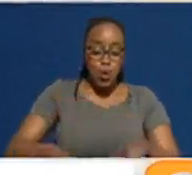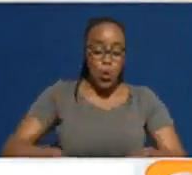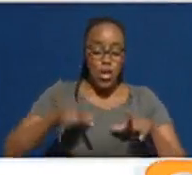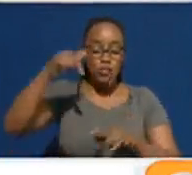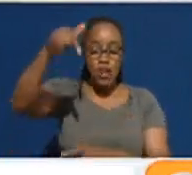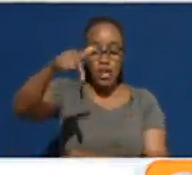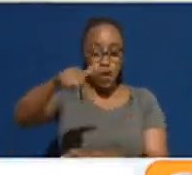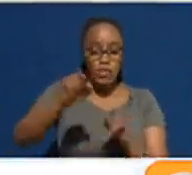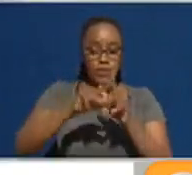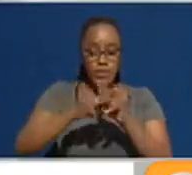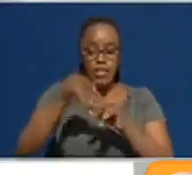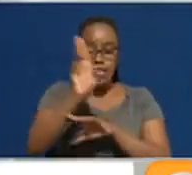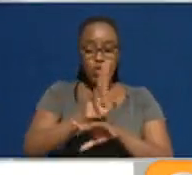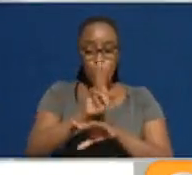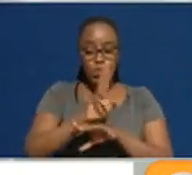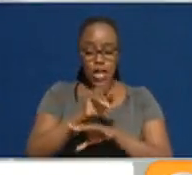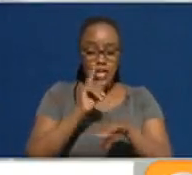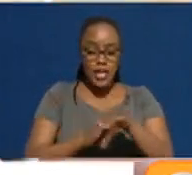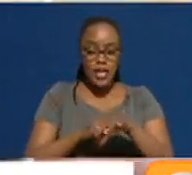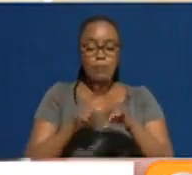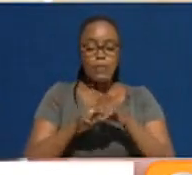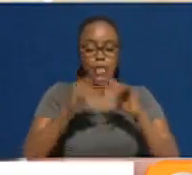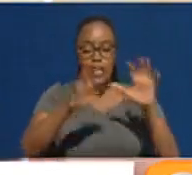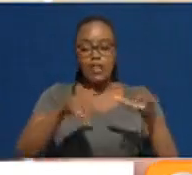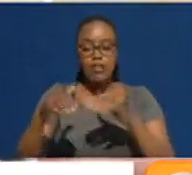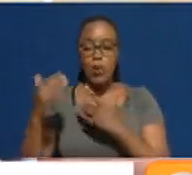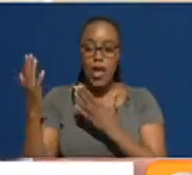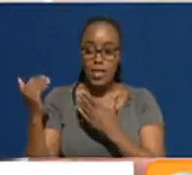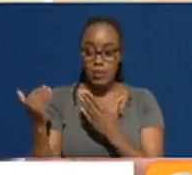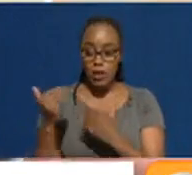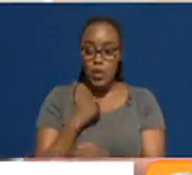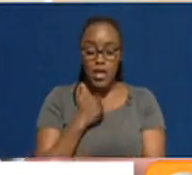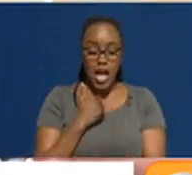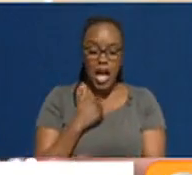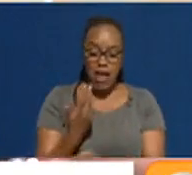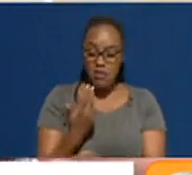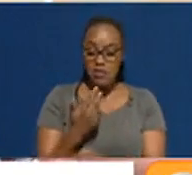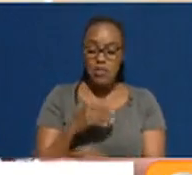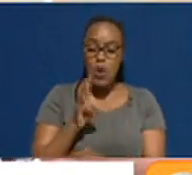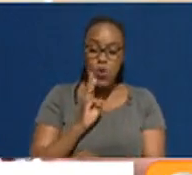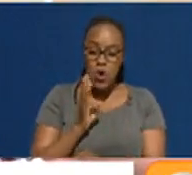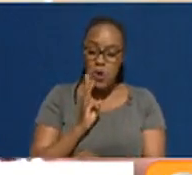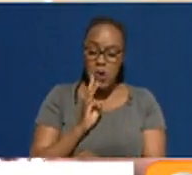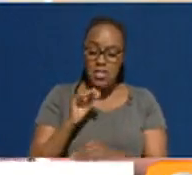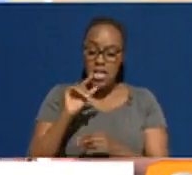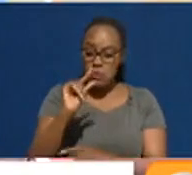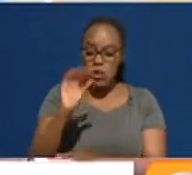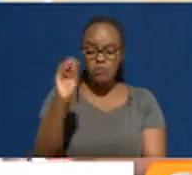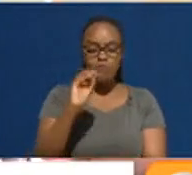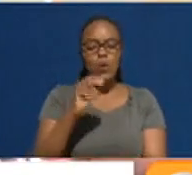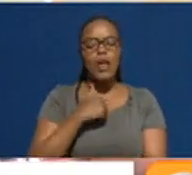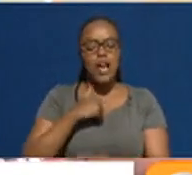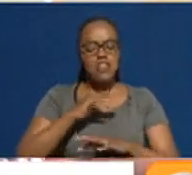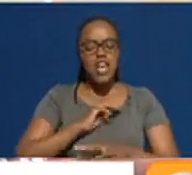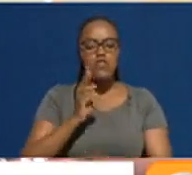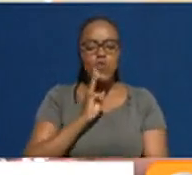bwawa lilianza kutumika wakati wakulima walianza kulima. Hatutarajii kama kwamba kutakuwa na upungufu wa maji, sababu hii ni